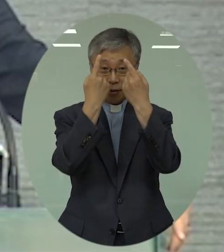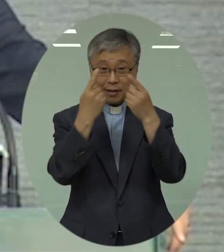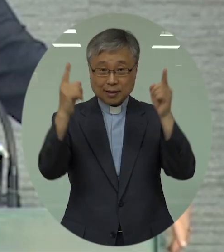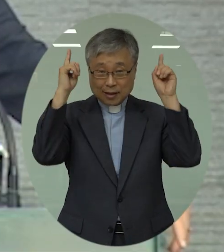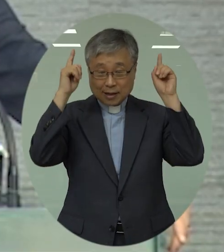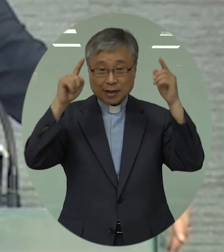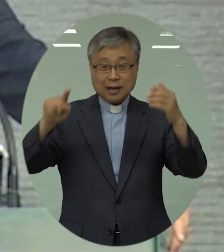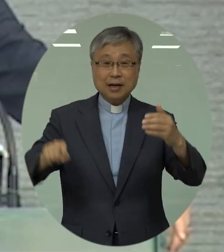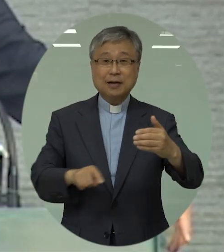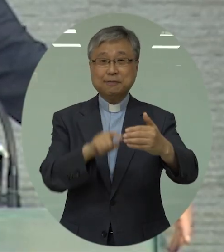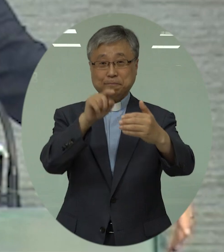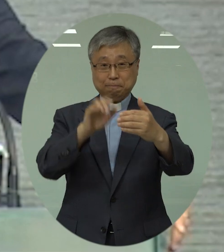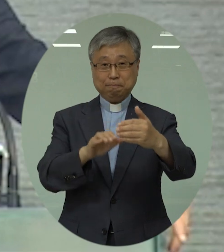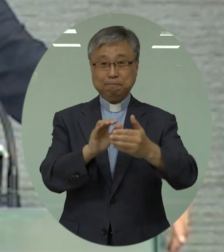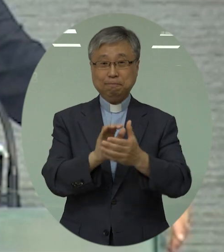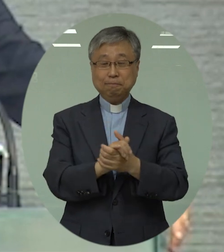안에